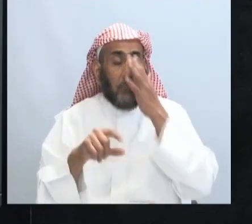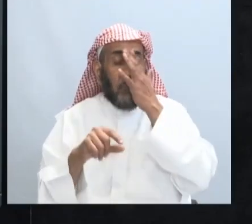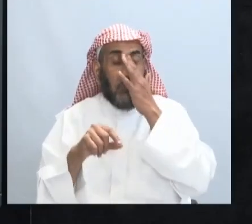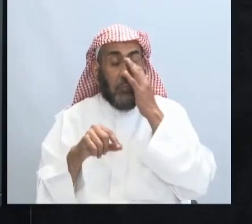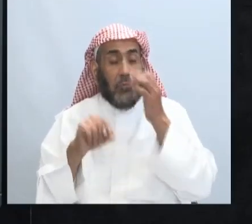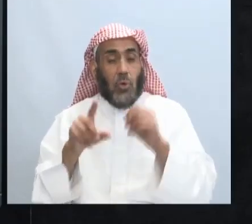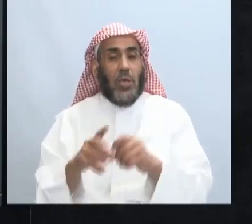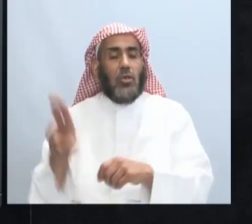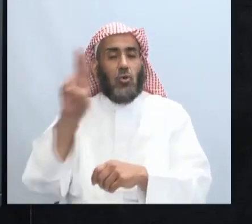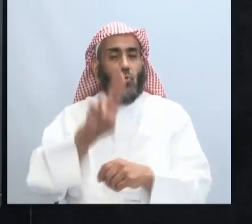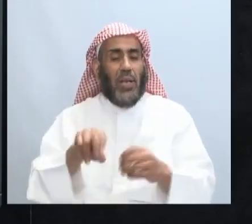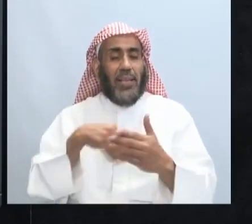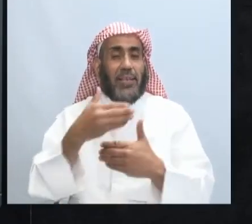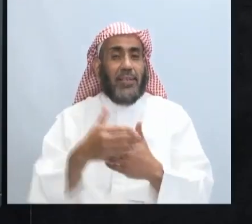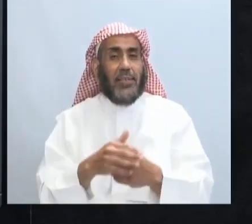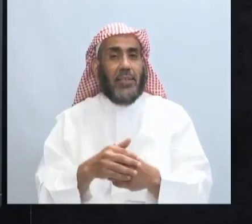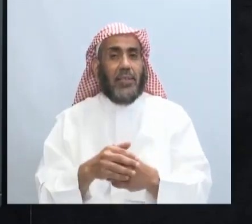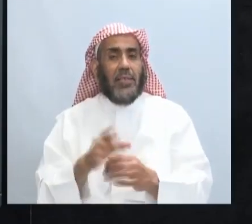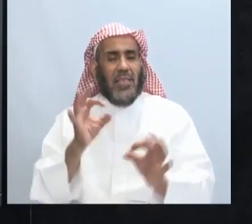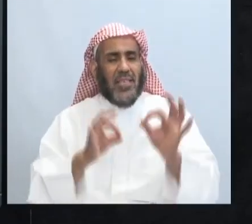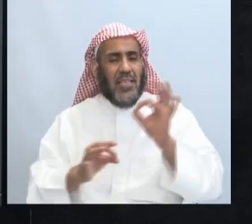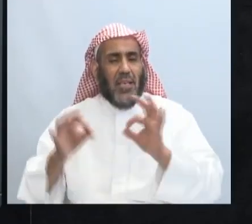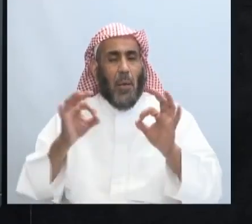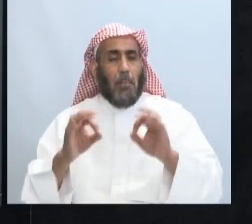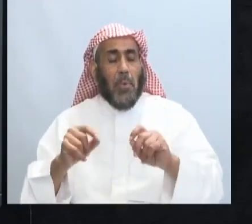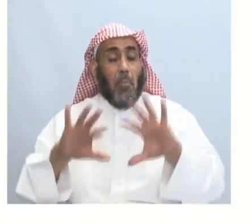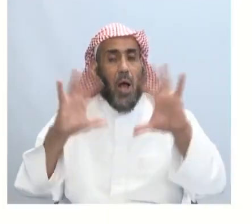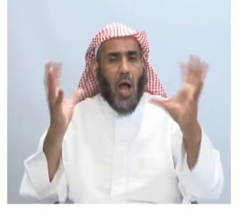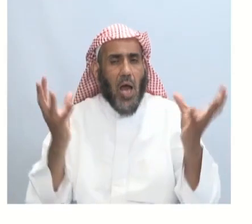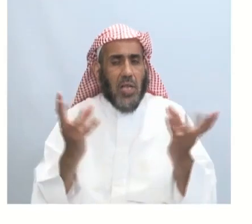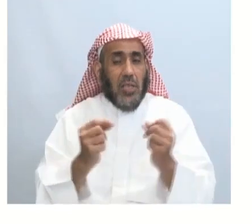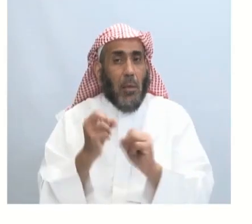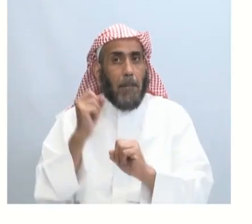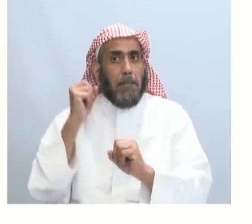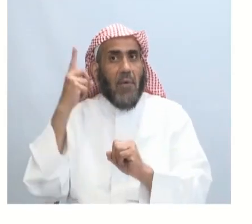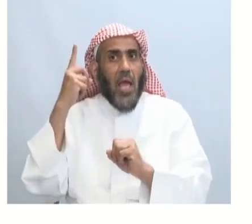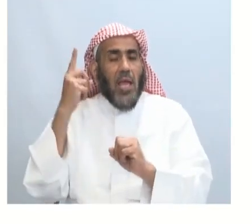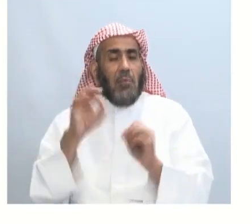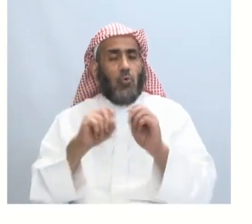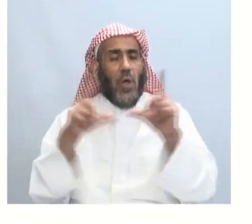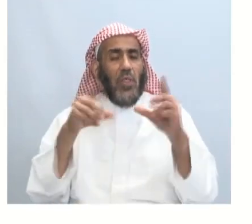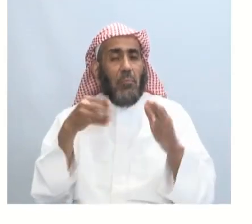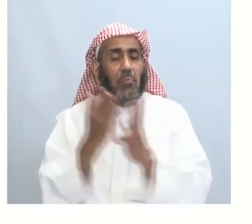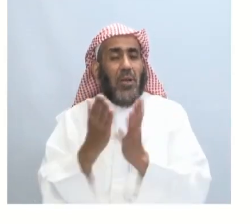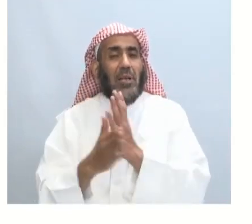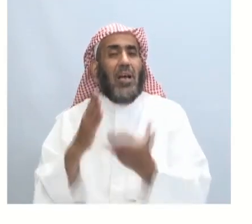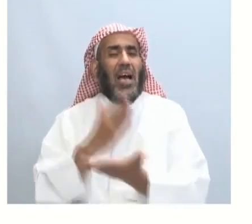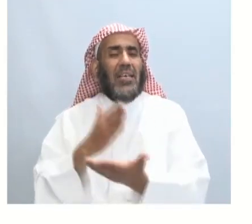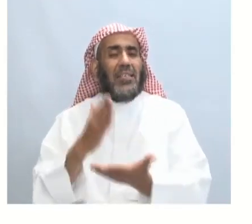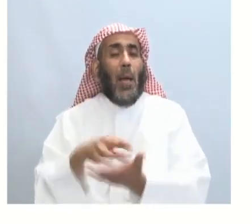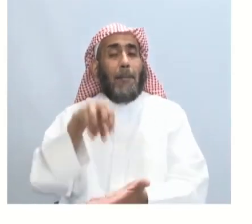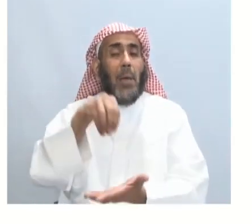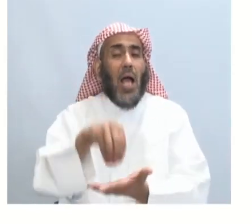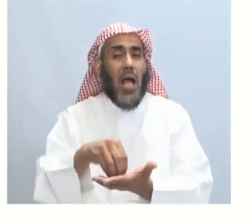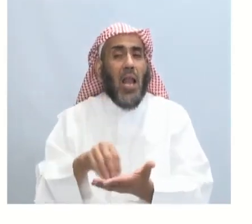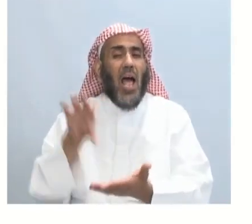هنا السؤال الذي يليه صمم خارطه مفاهيم توضح من خلالها اقسام محل الحق